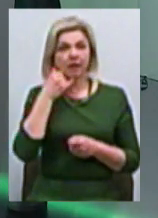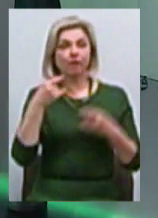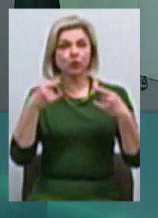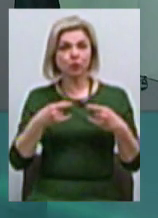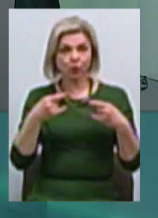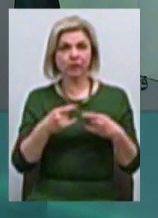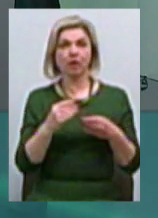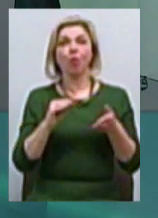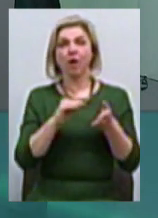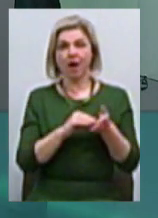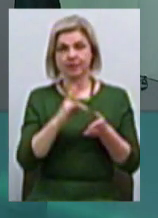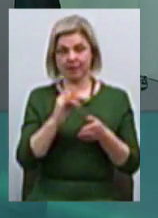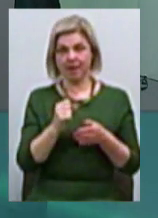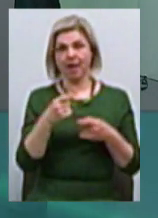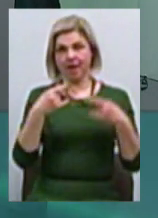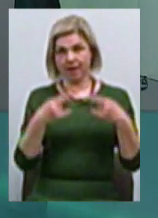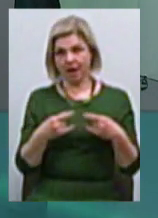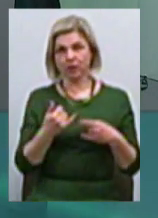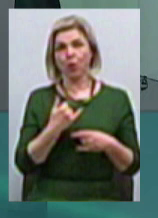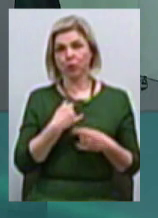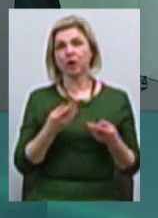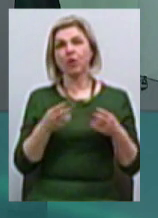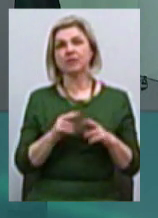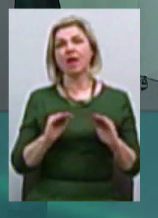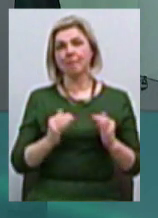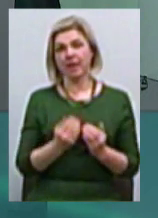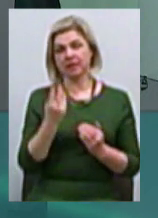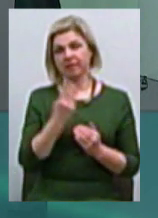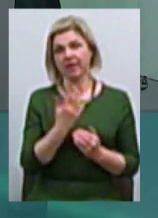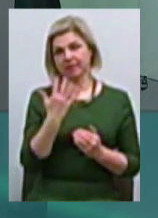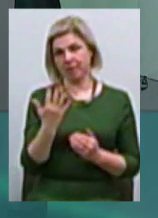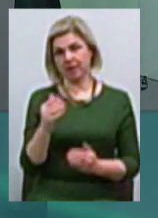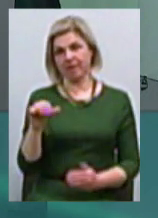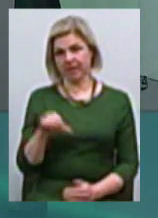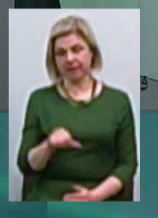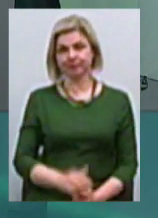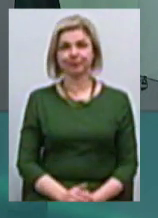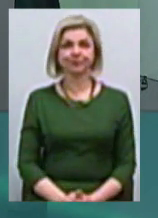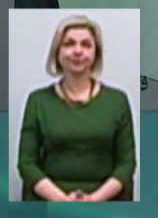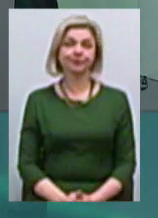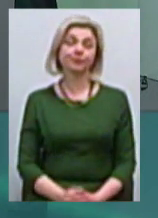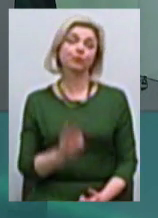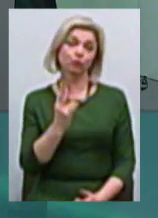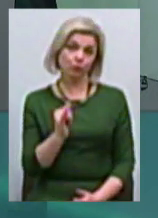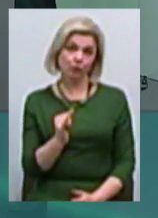76-92-33. Запитання, побажання. У нас залишається трошки менше 26 хвилин, мабуть, що 25. Ну,